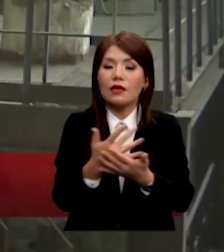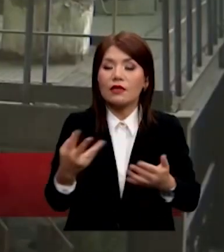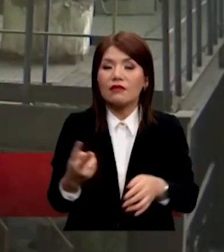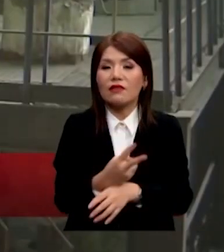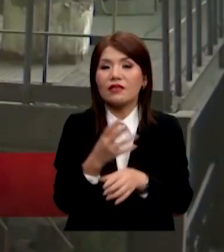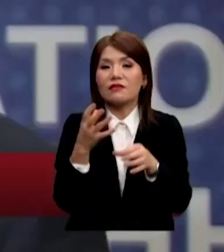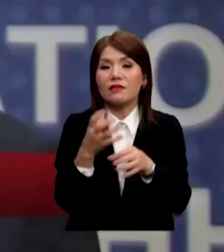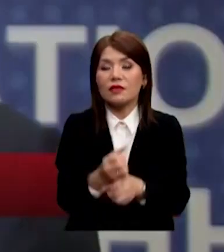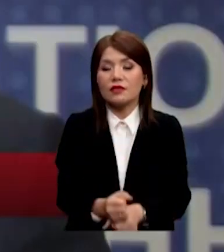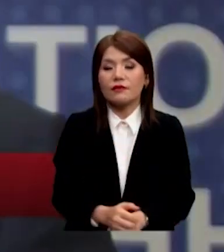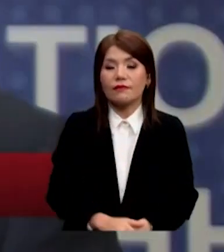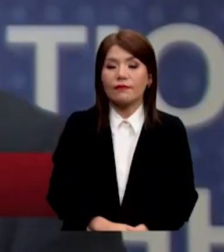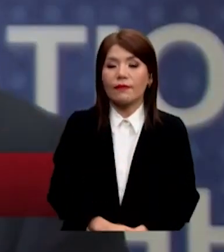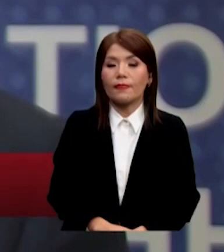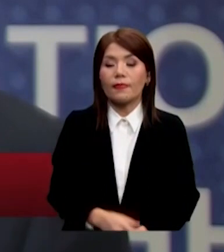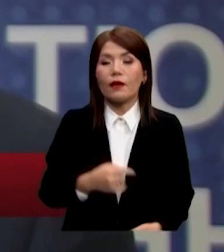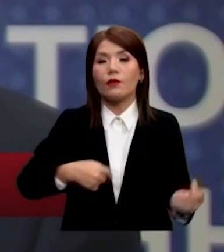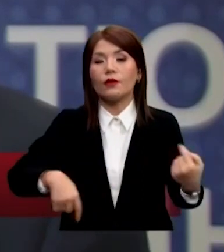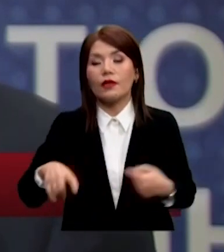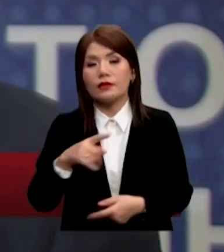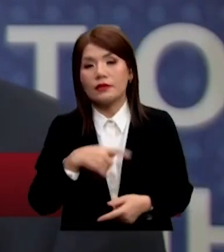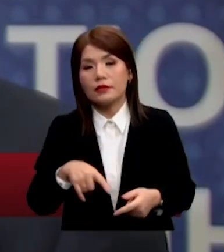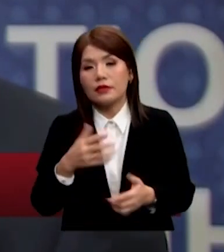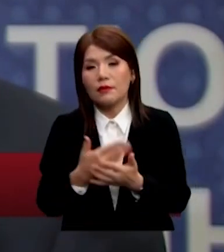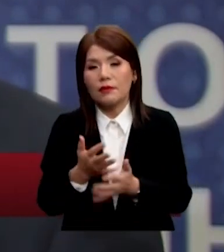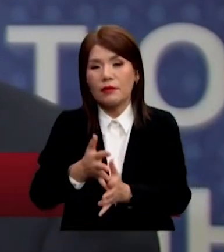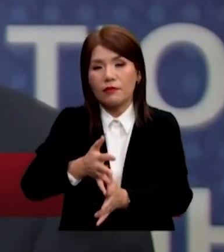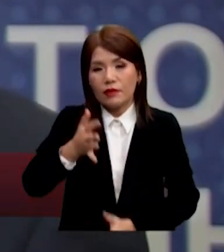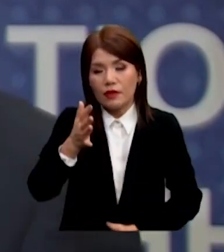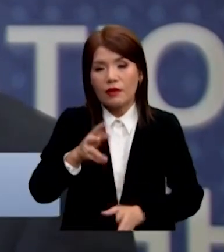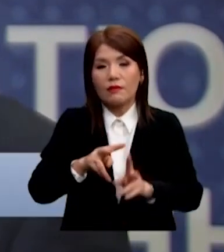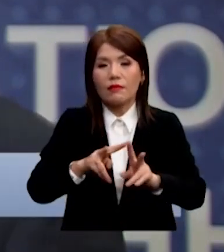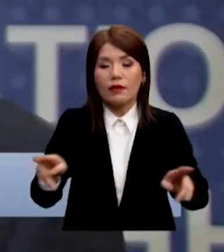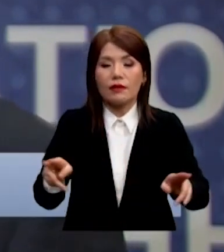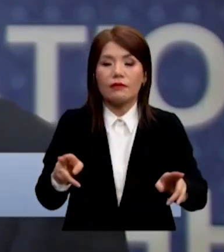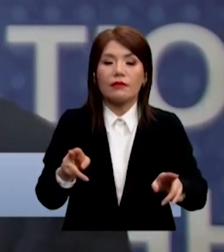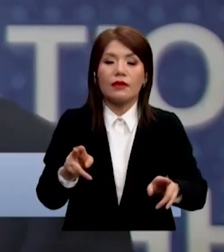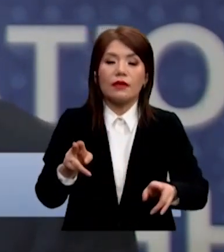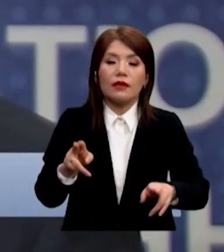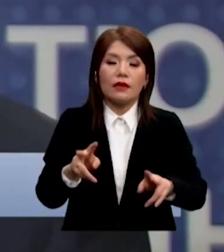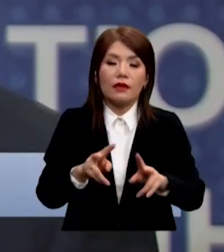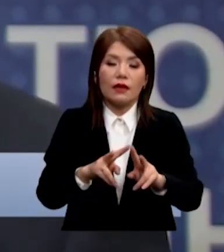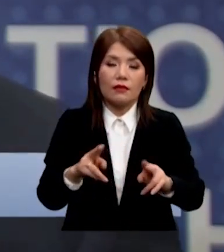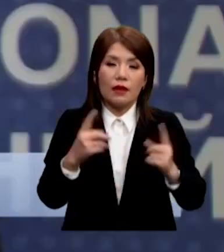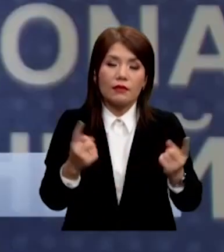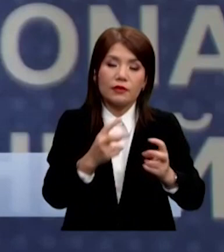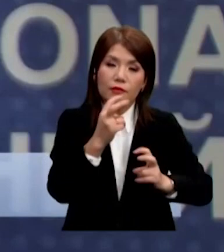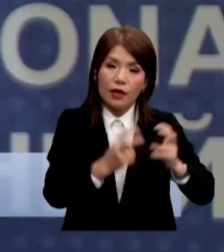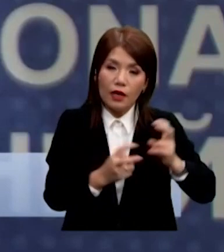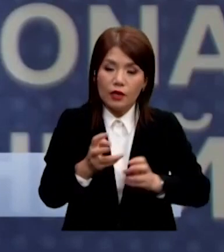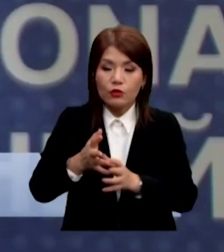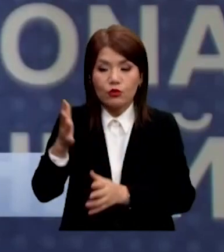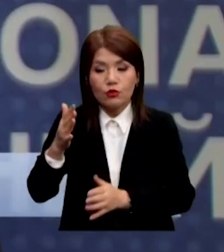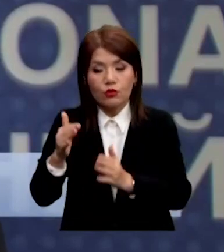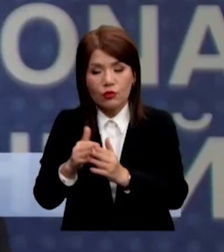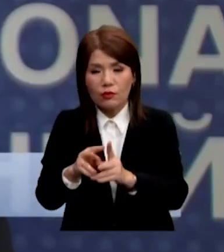раза меньше. У нас здания сейчас почти наравне потребляют энергоресурсов, так же, как и промышленность. Надо